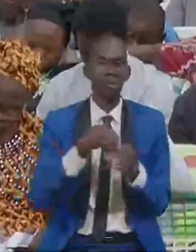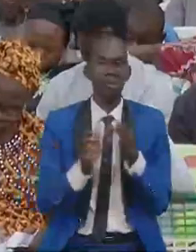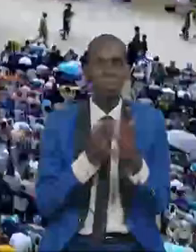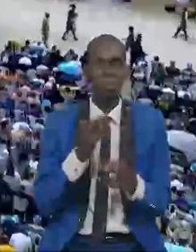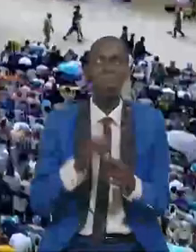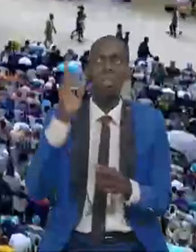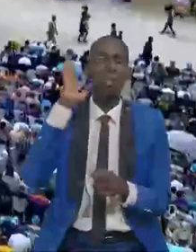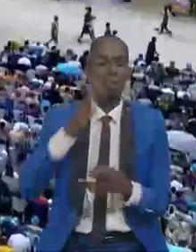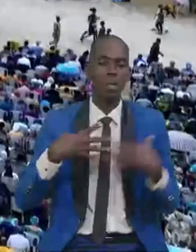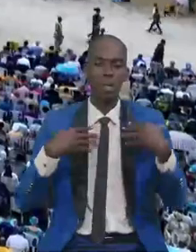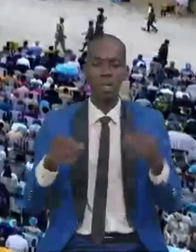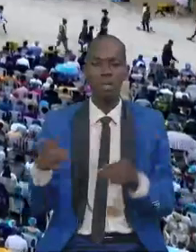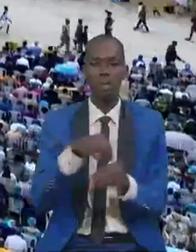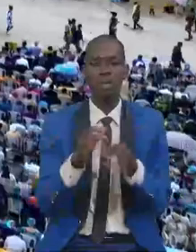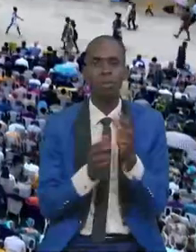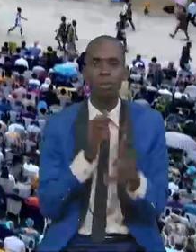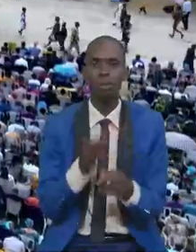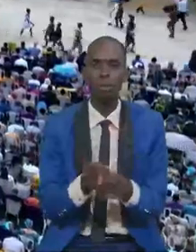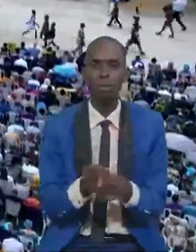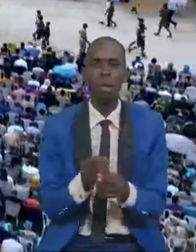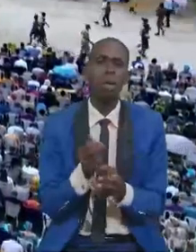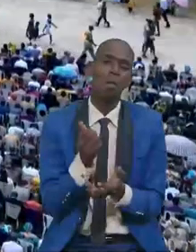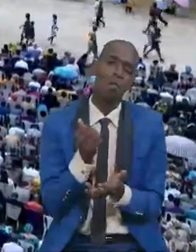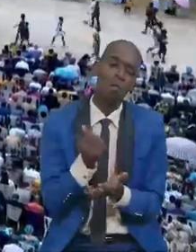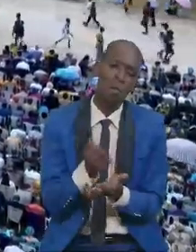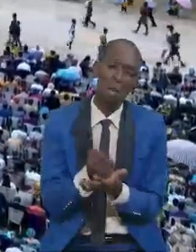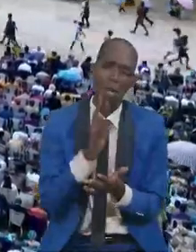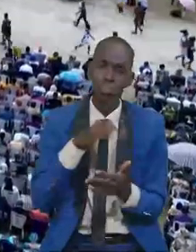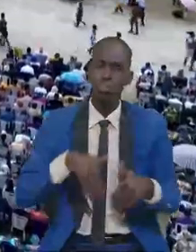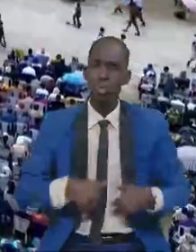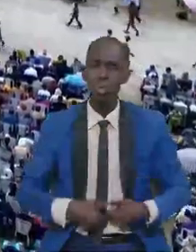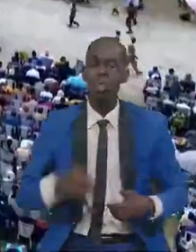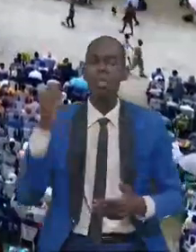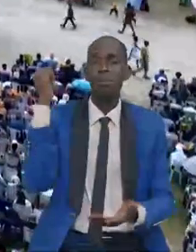pardonner. Il va te guérir. Amen.